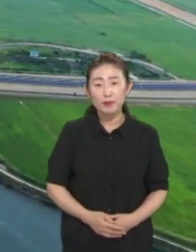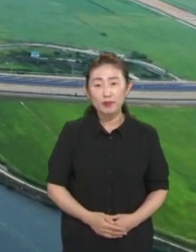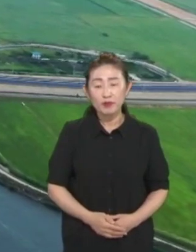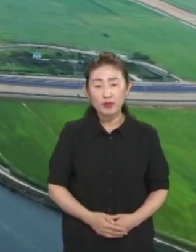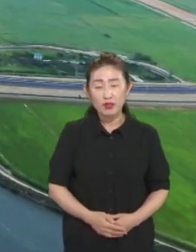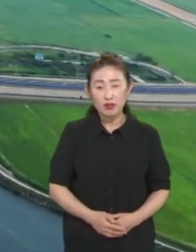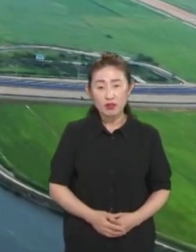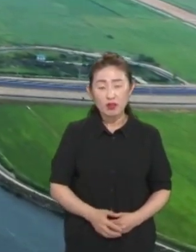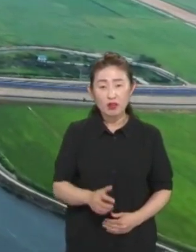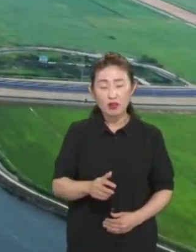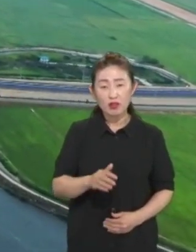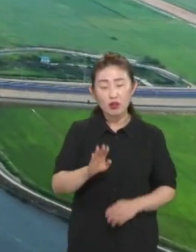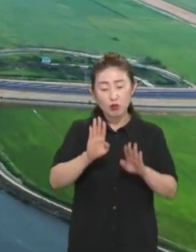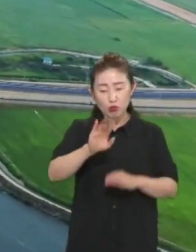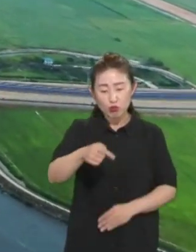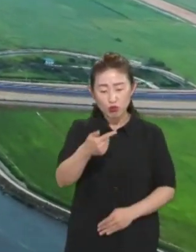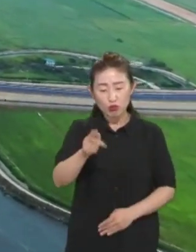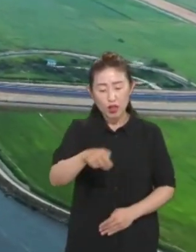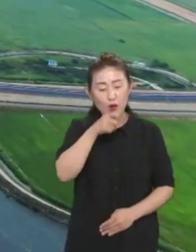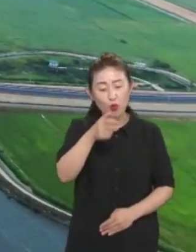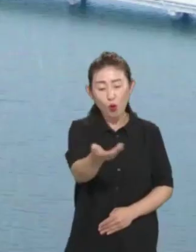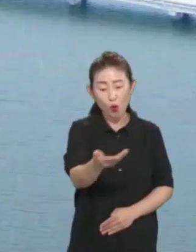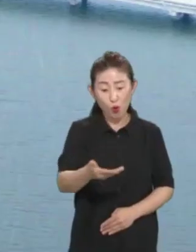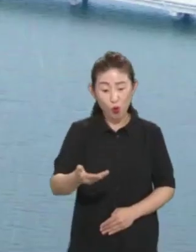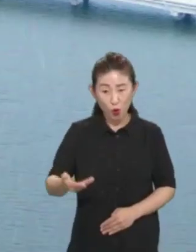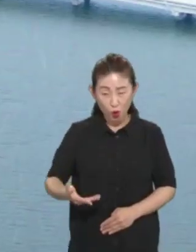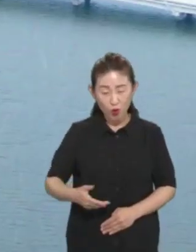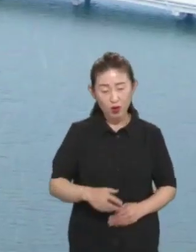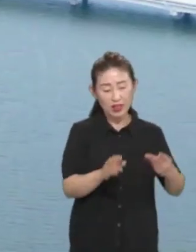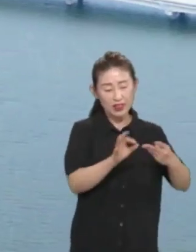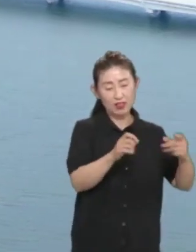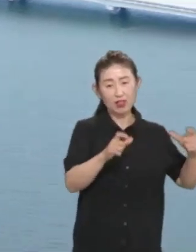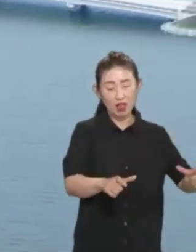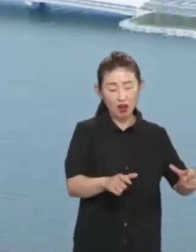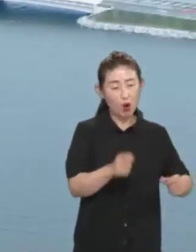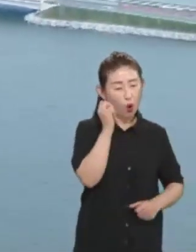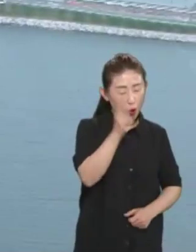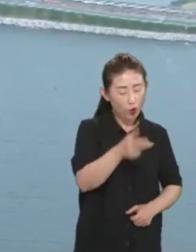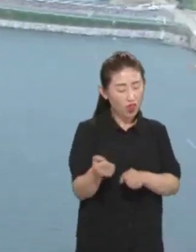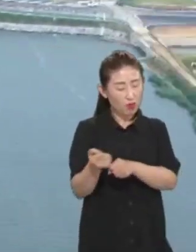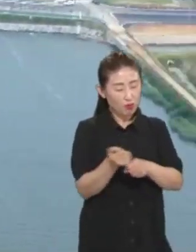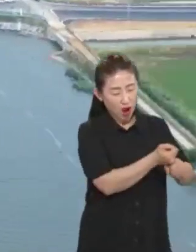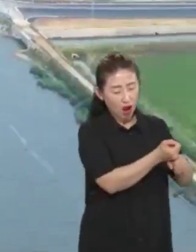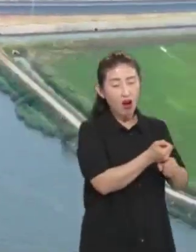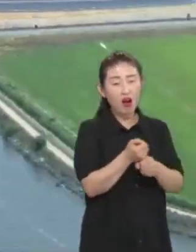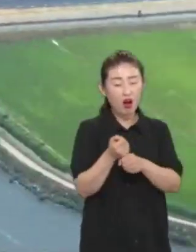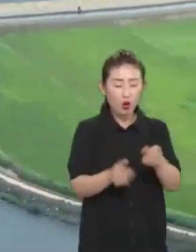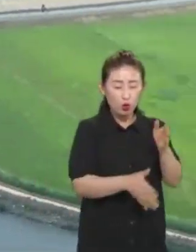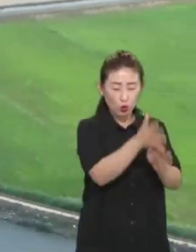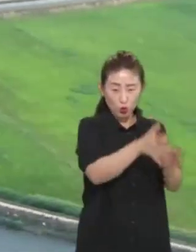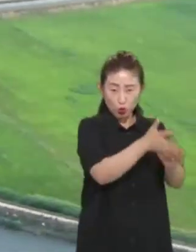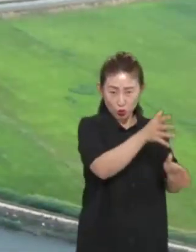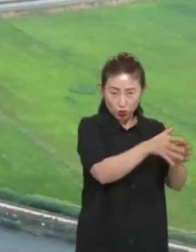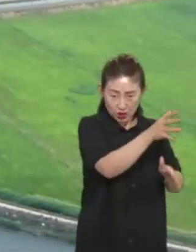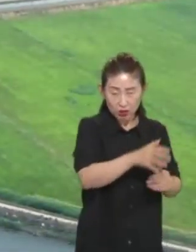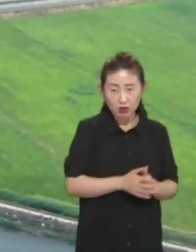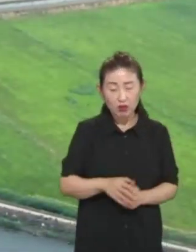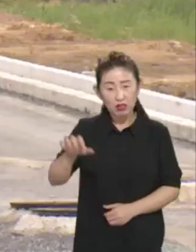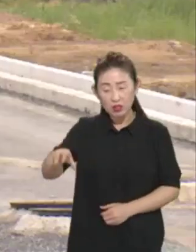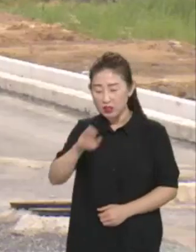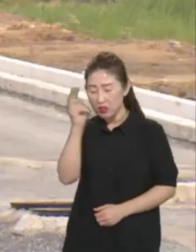서해 천수만 일원 인공호수 분화모입니다. 서쪽 태안은 레저와 휴양, 국제 비즈니스를 아우르는 기업 도시가